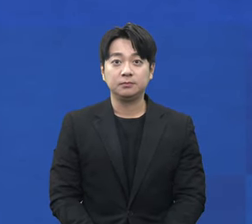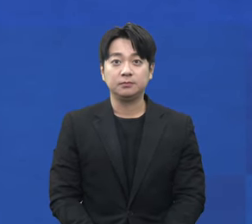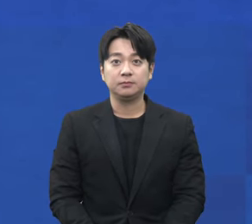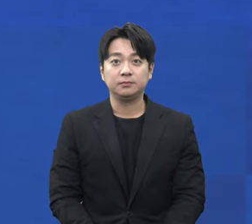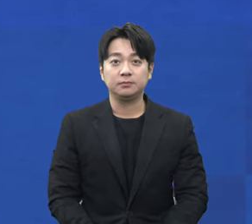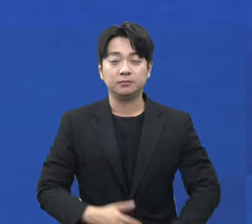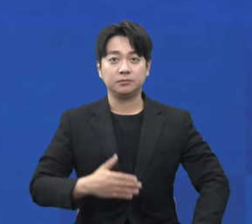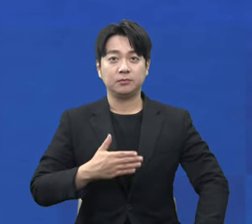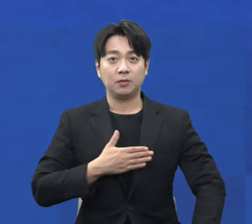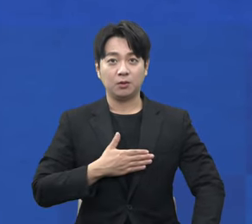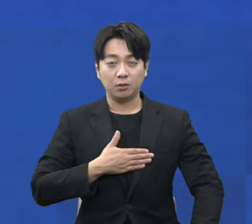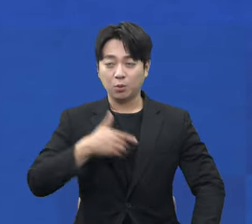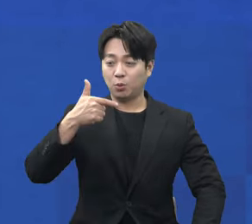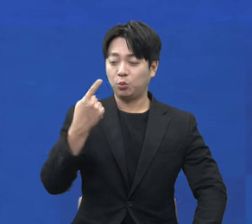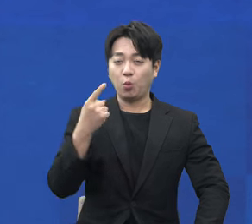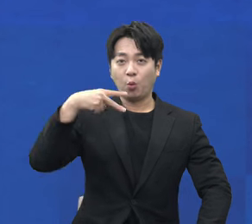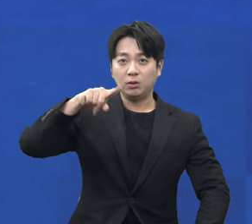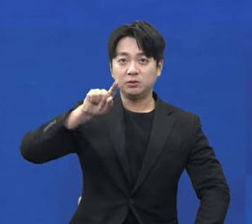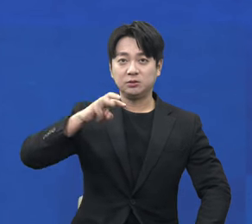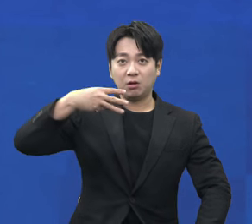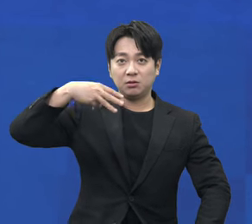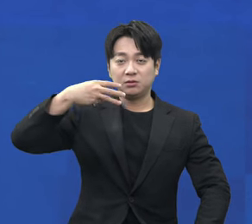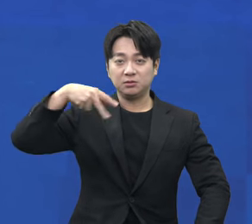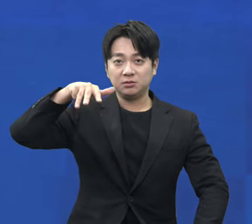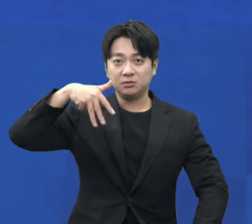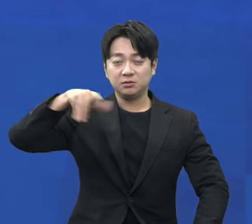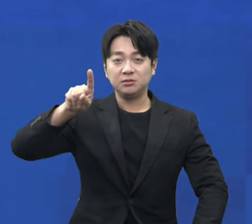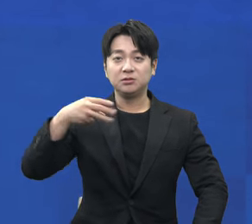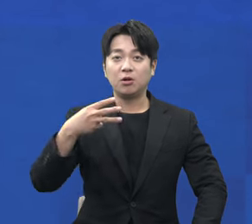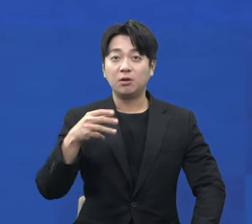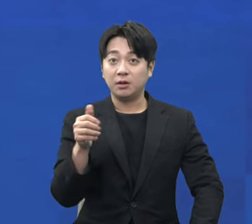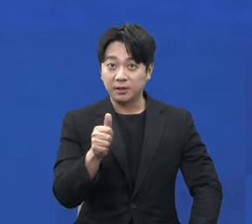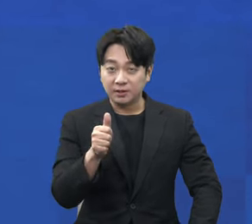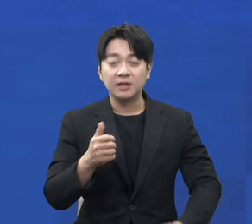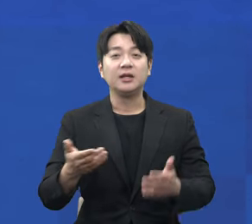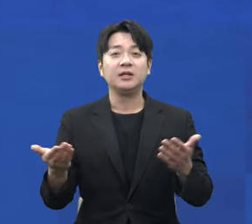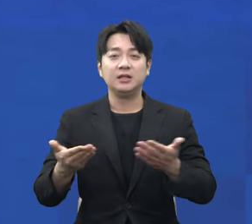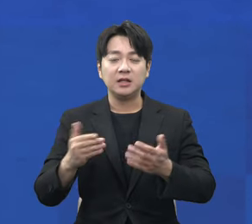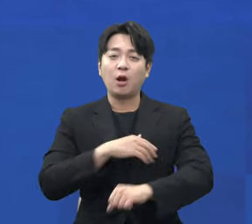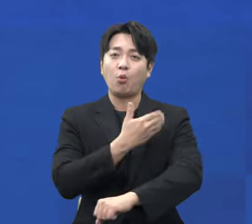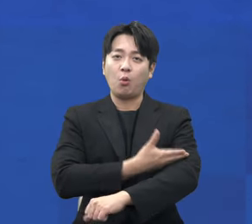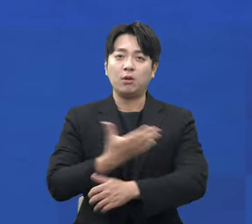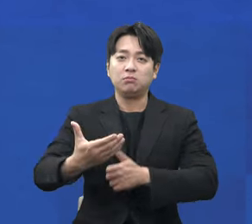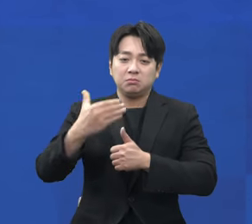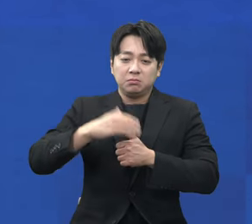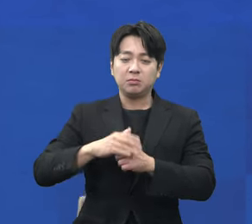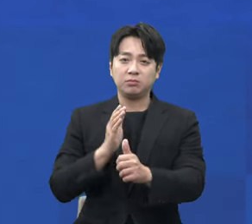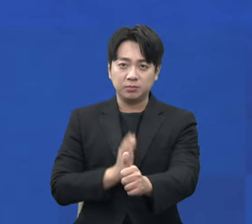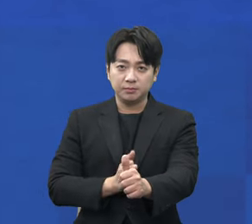저 노성철에게는 일할 권한이 필요합니다.